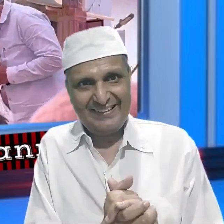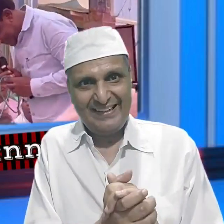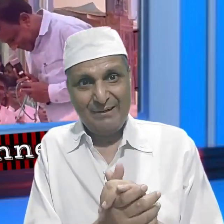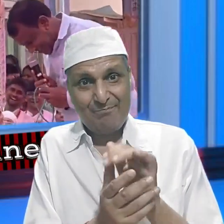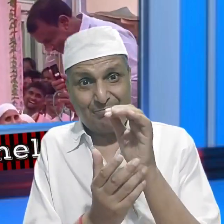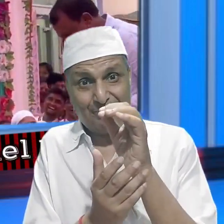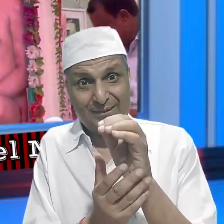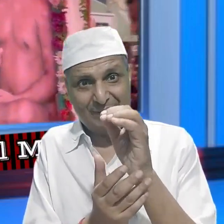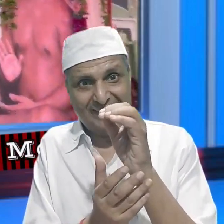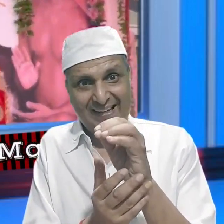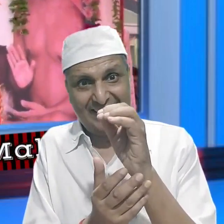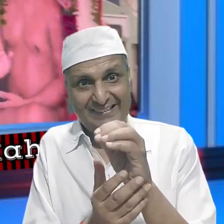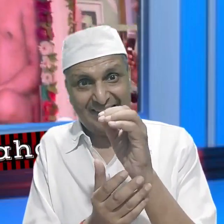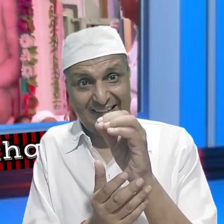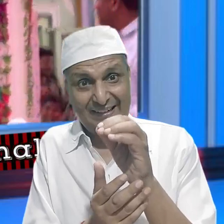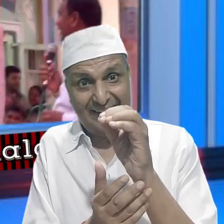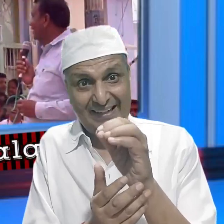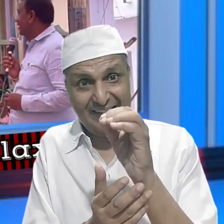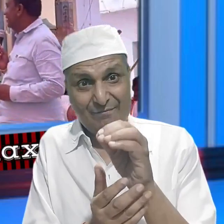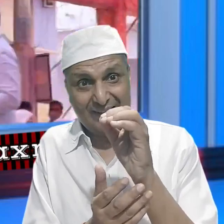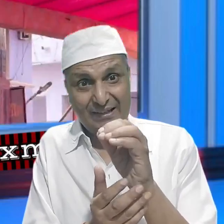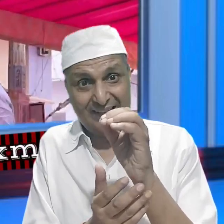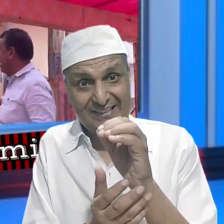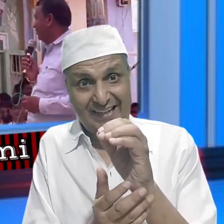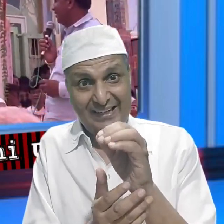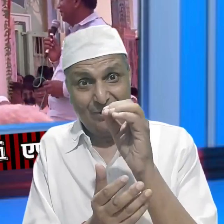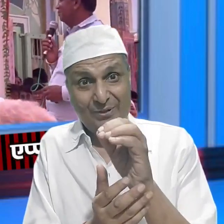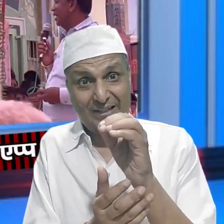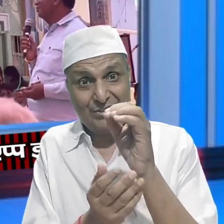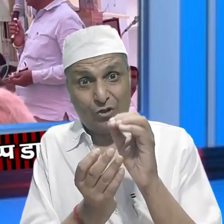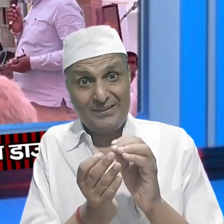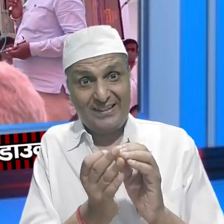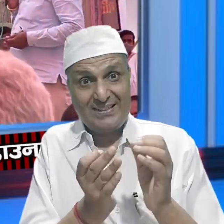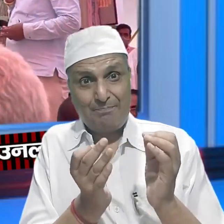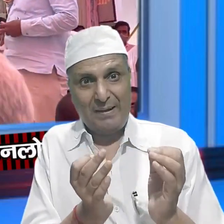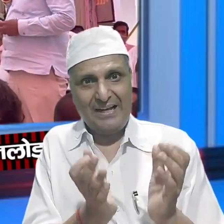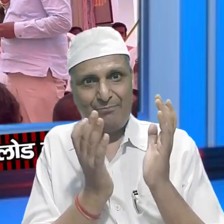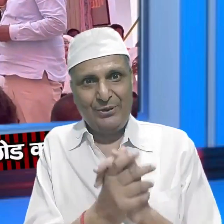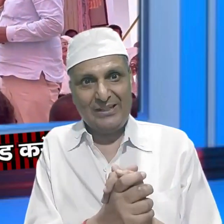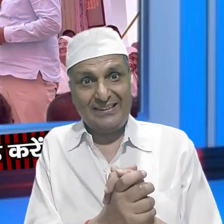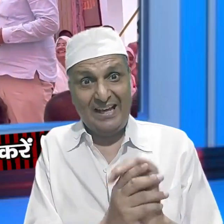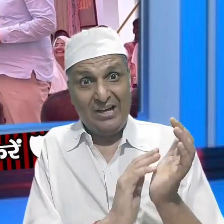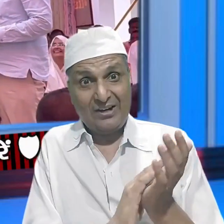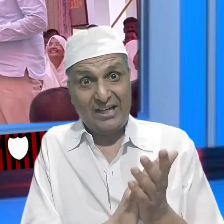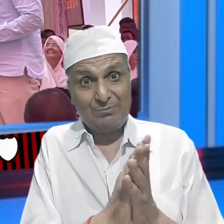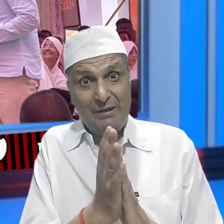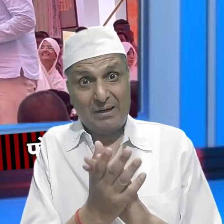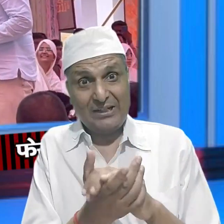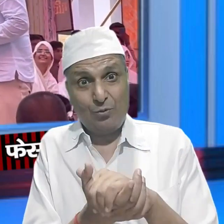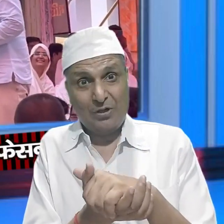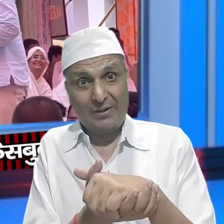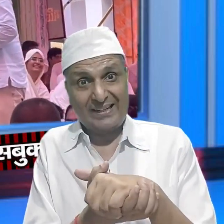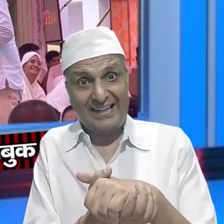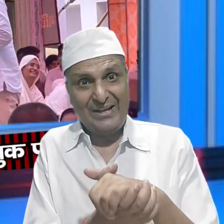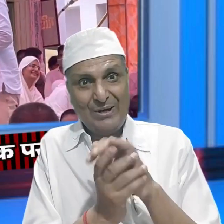कीजिएगा पंडाल के अंदर की गई ये इच्छा उनकी 24 घंटे से पहले ही पूरी हो जाती है। रात में ही